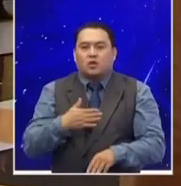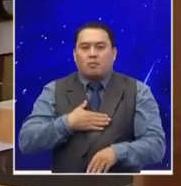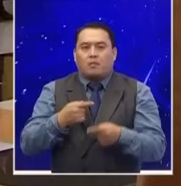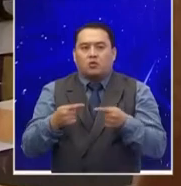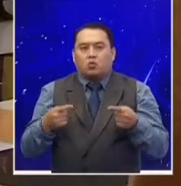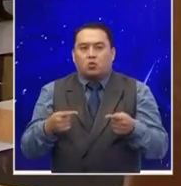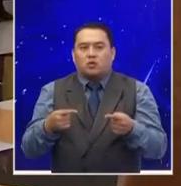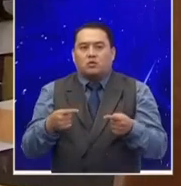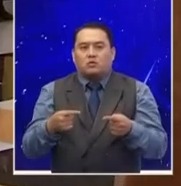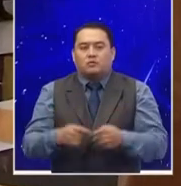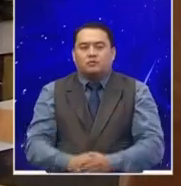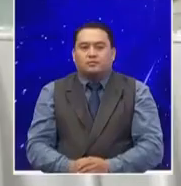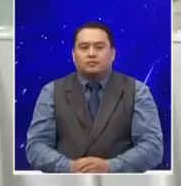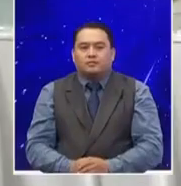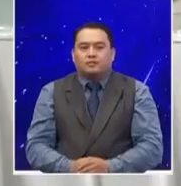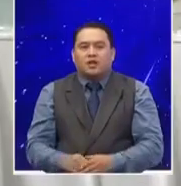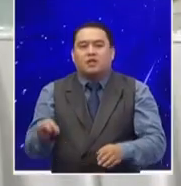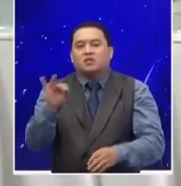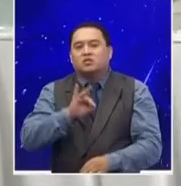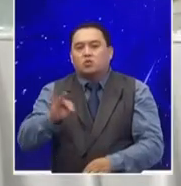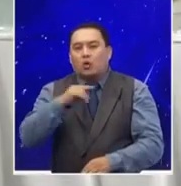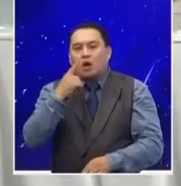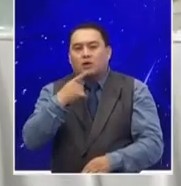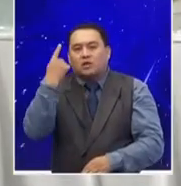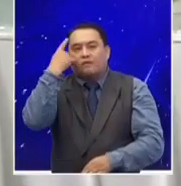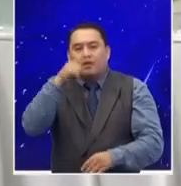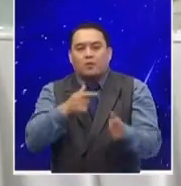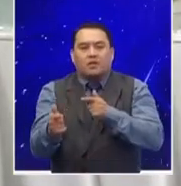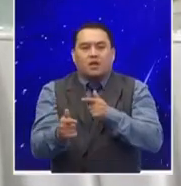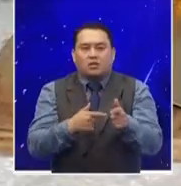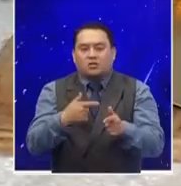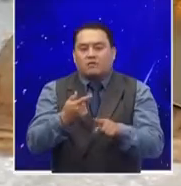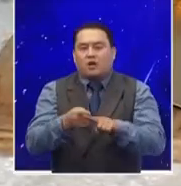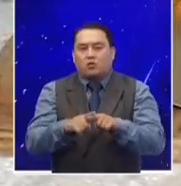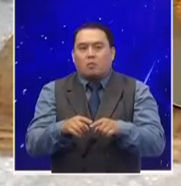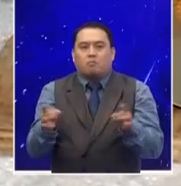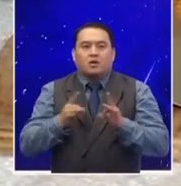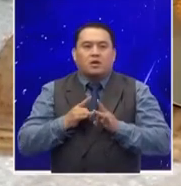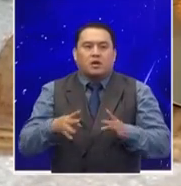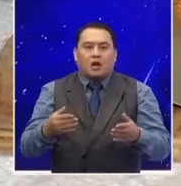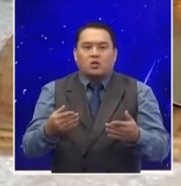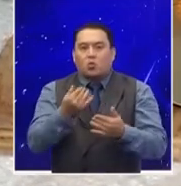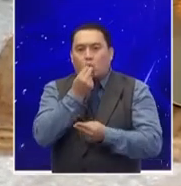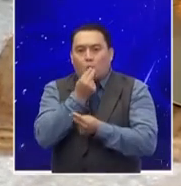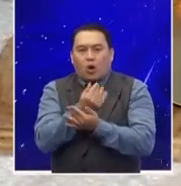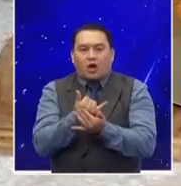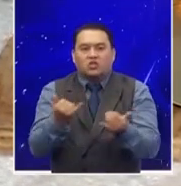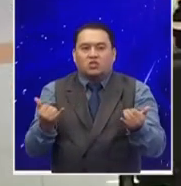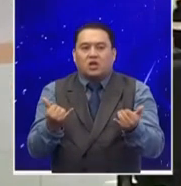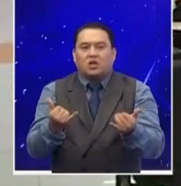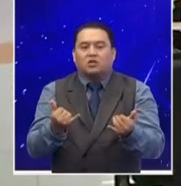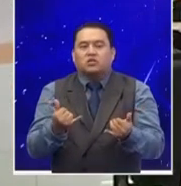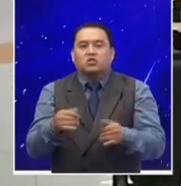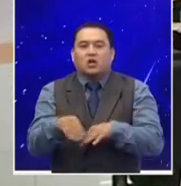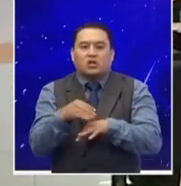по-другому назвать не получится. История гласит, задумка приготовления незамысловатого, но праздничного на вид угощения принадлежит жене